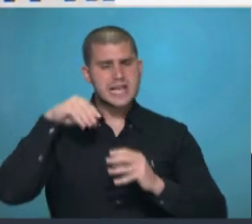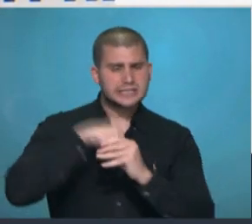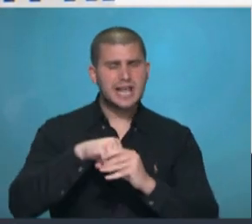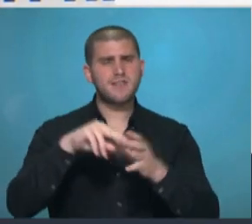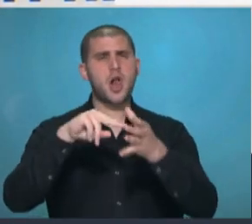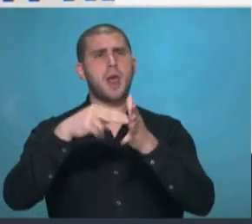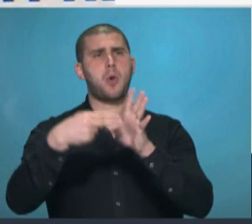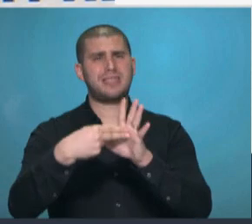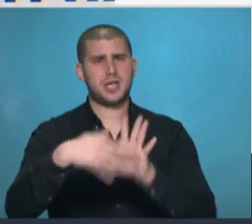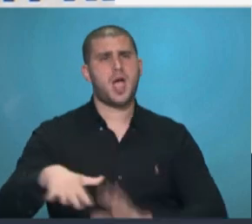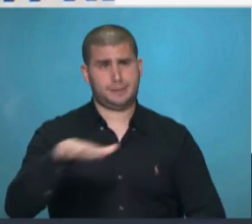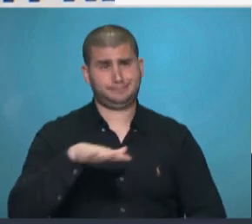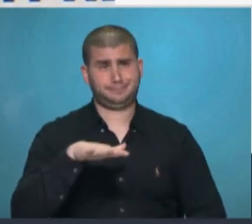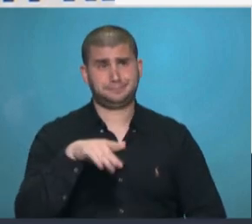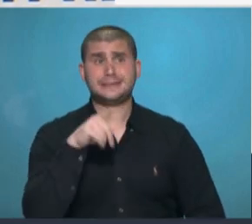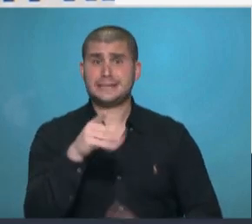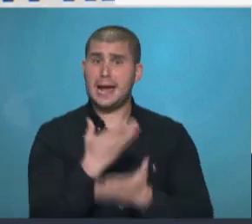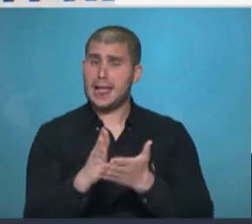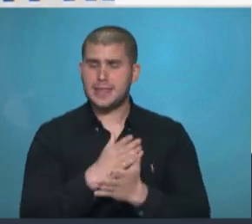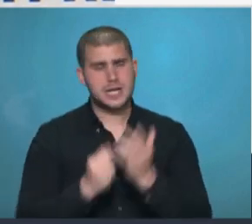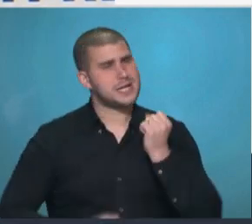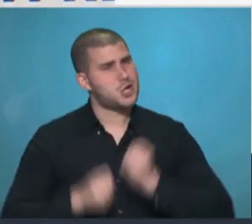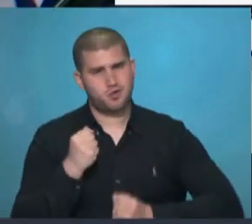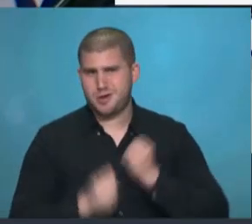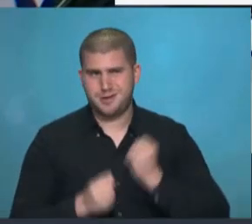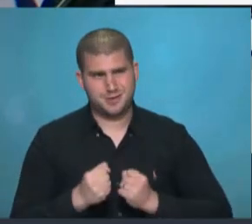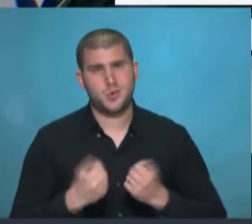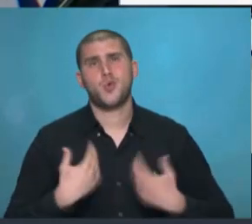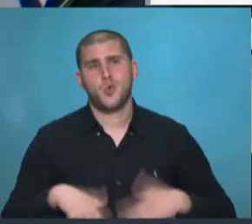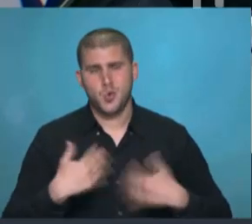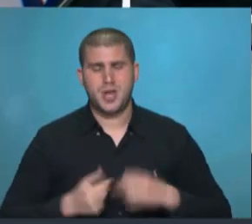הפוליטית זו החלטה קשה.